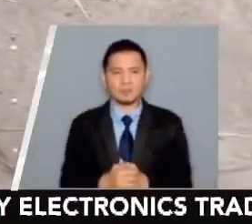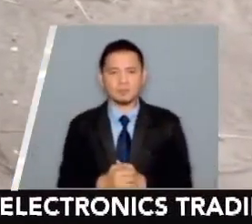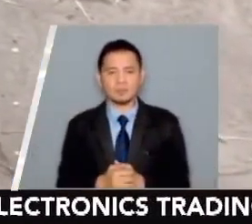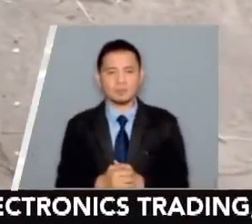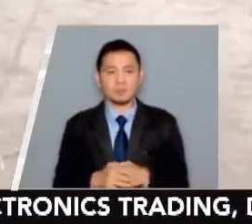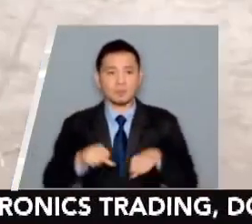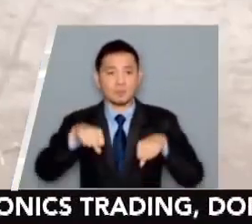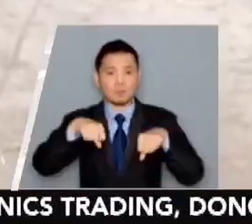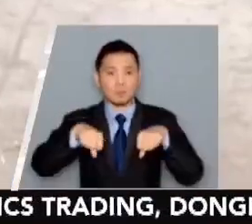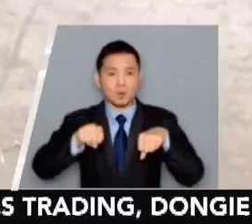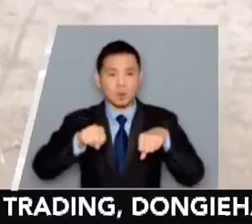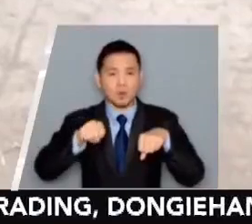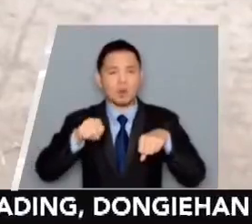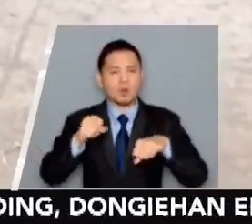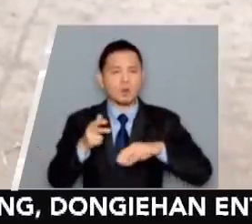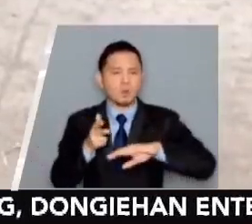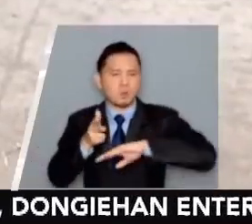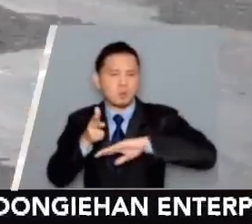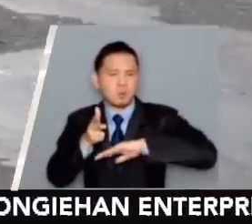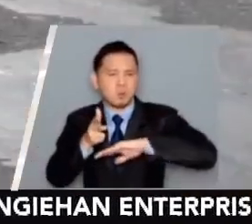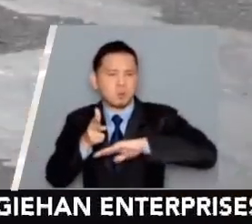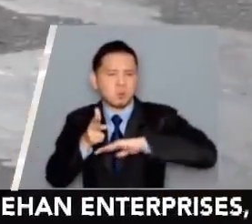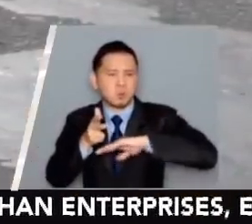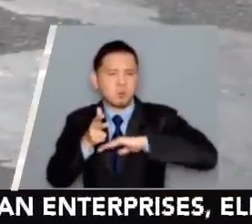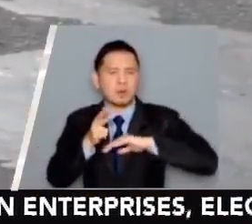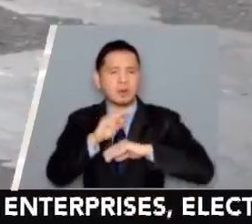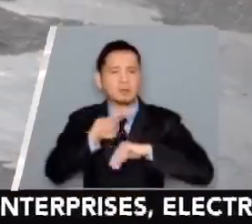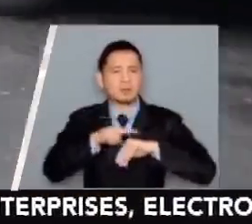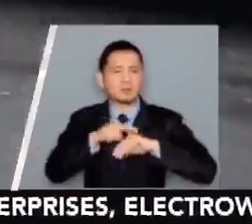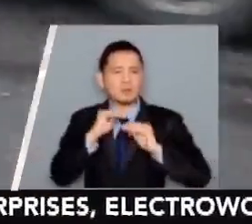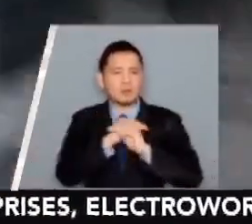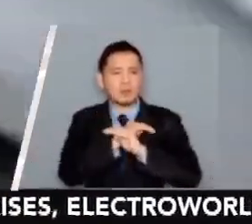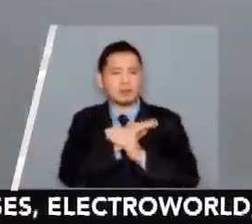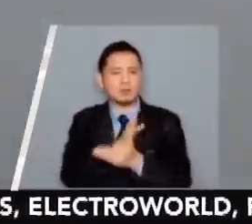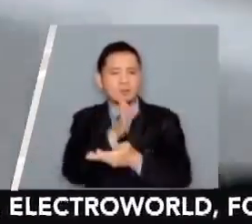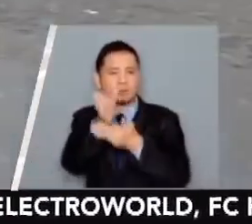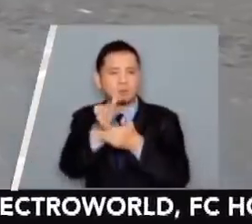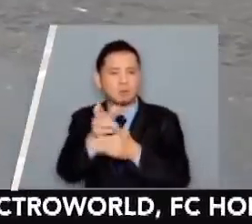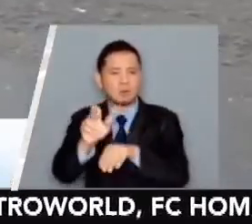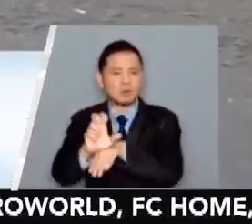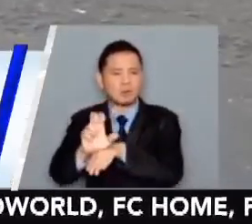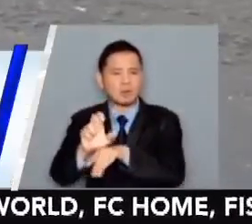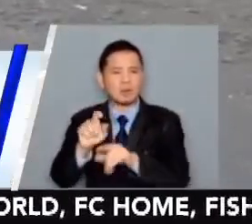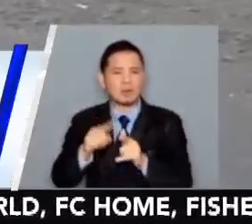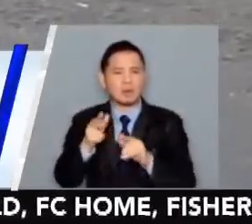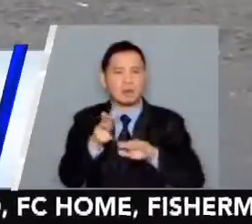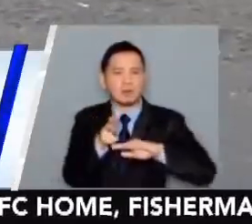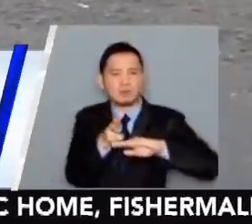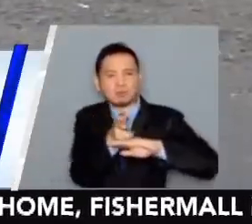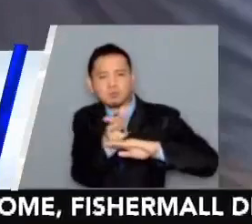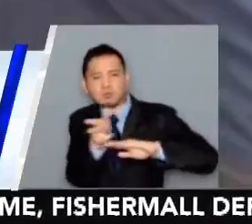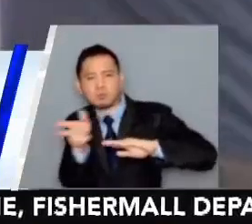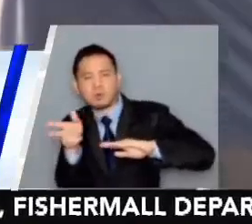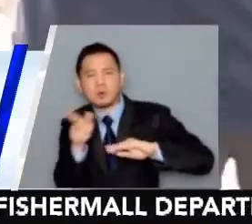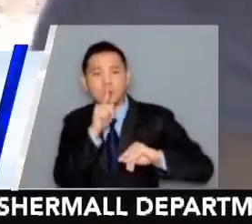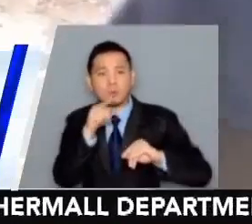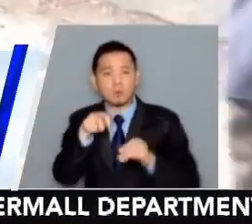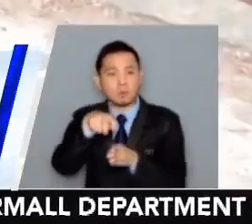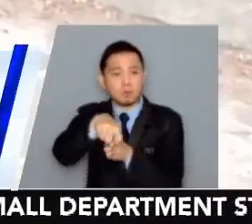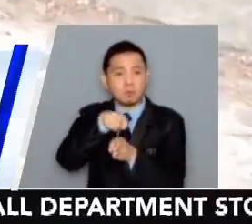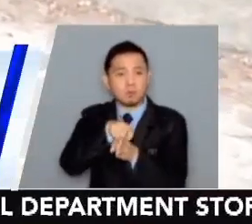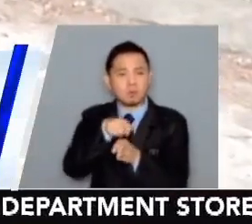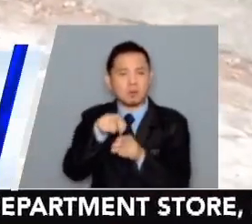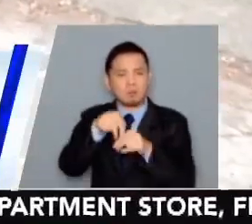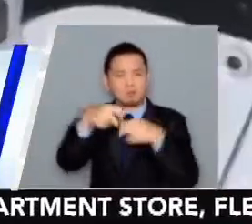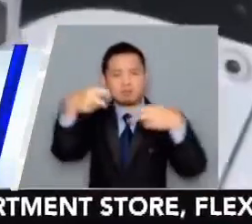National Highway patungo Naga City nang biglang tumawid ang lalaki. Sugatan din ng rider at kanyang angkas. Kwento ng rider, mabagal naman